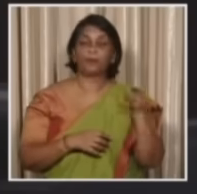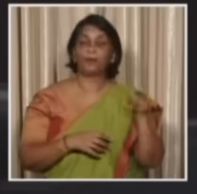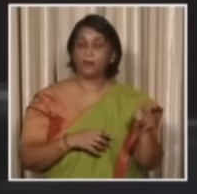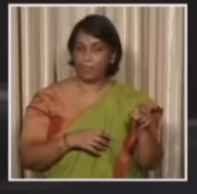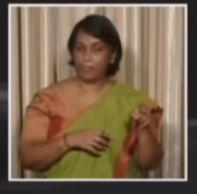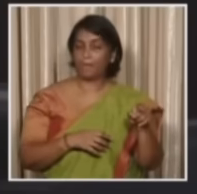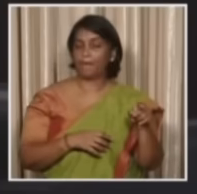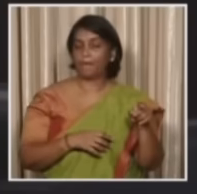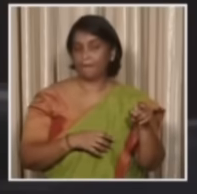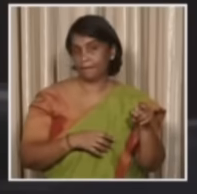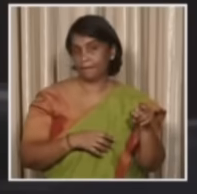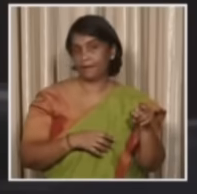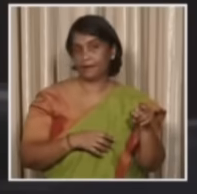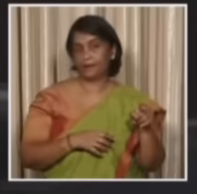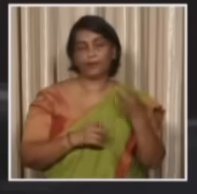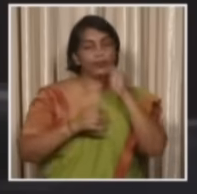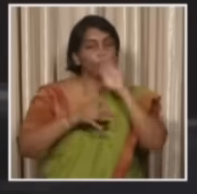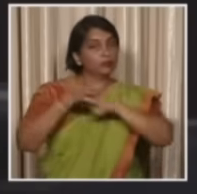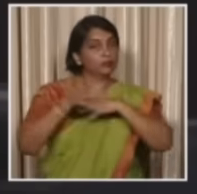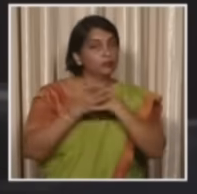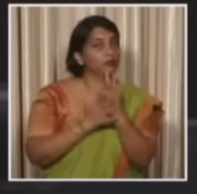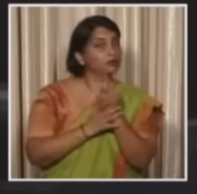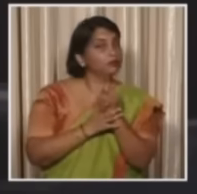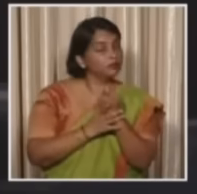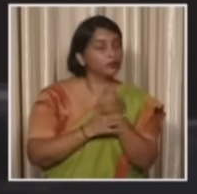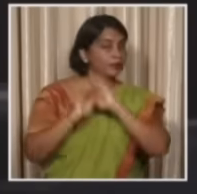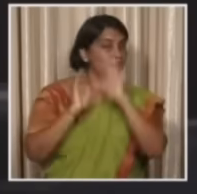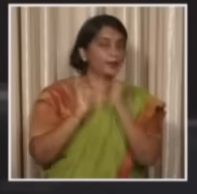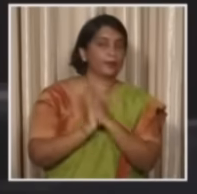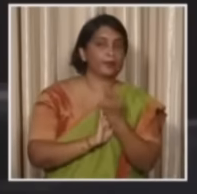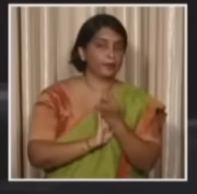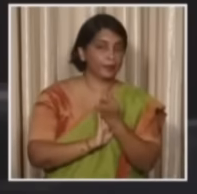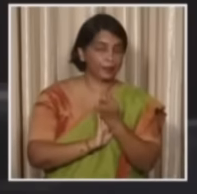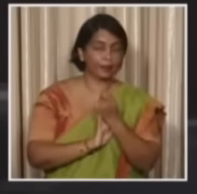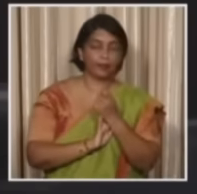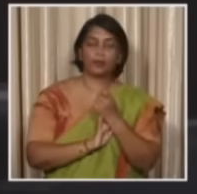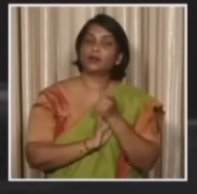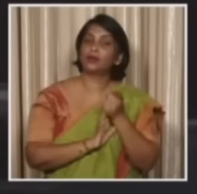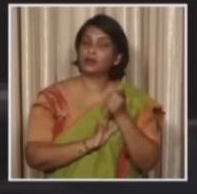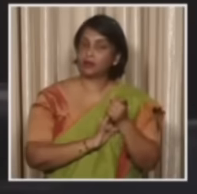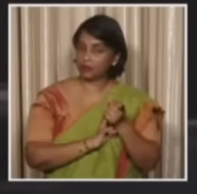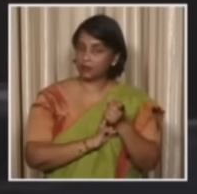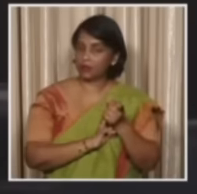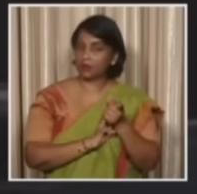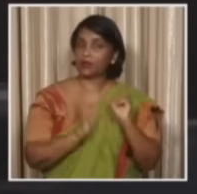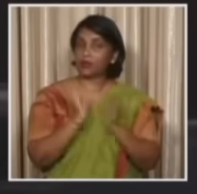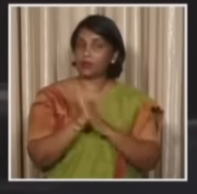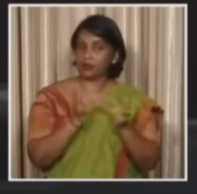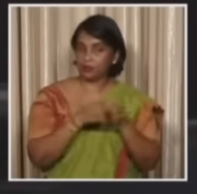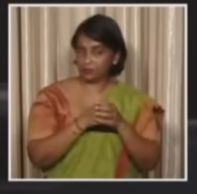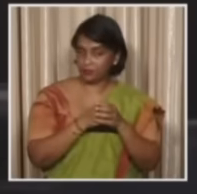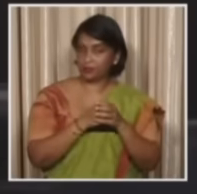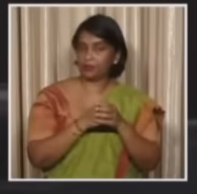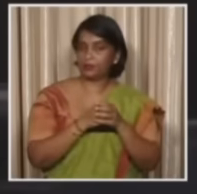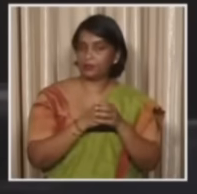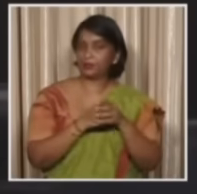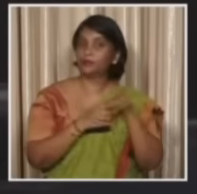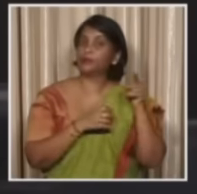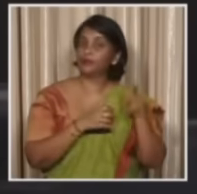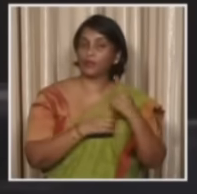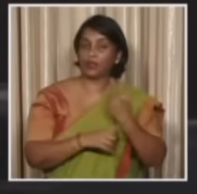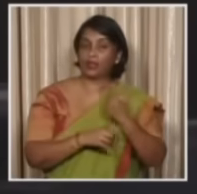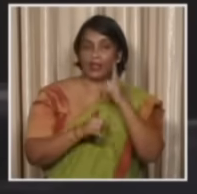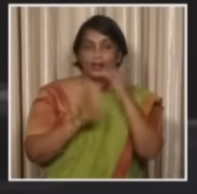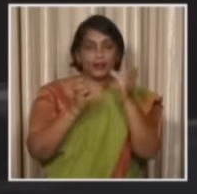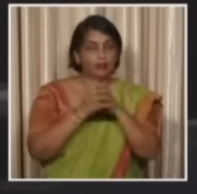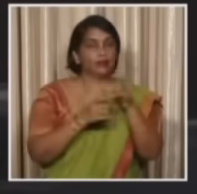ඒ ඇස්තමේන්තු කරපු, එහෙම නැත්නම් ඒ පිළිබඳව පත් කරපු කමිටුවෙන්, ඒ ඒකපුද්ගල